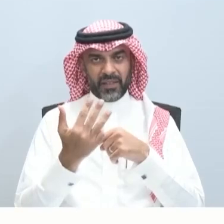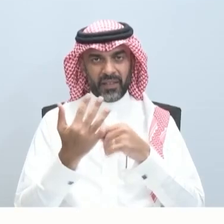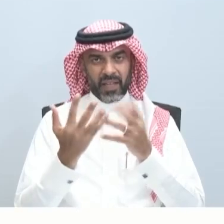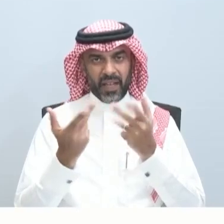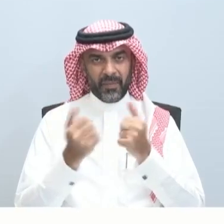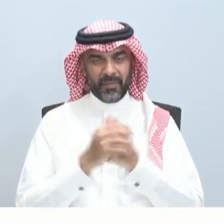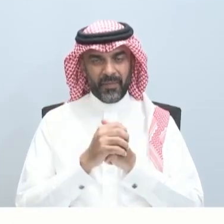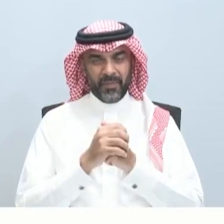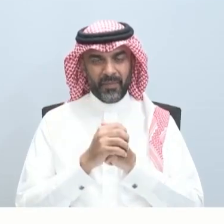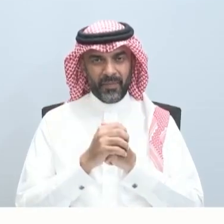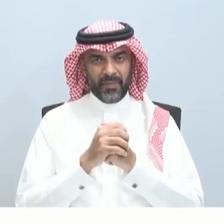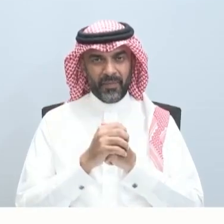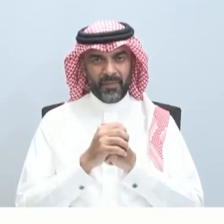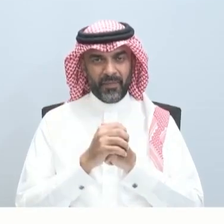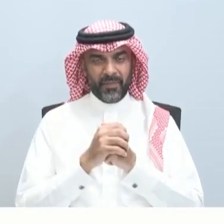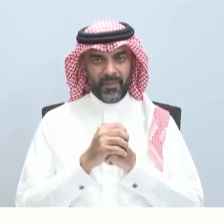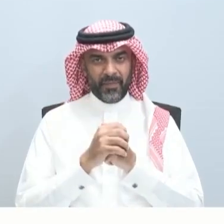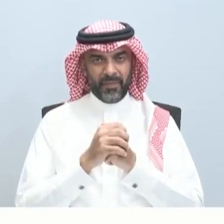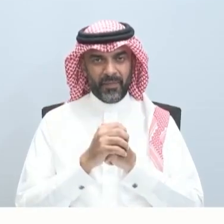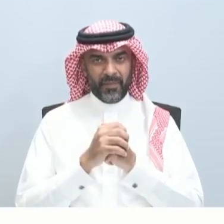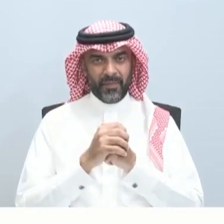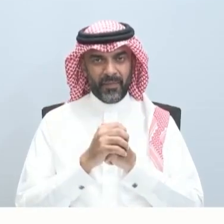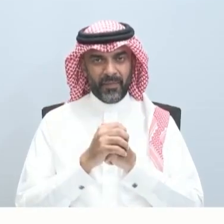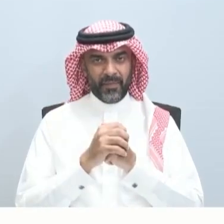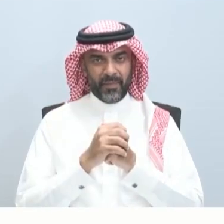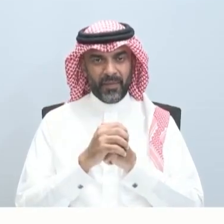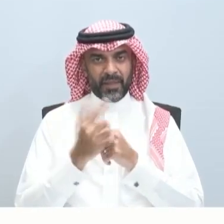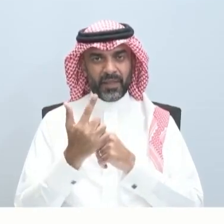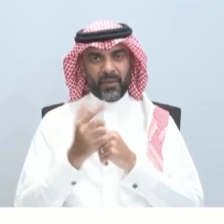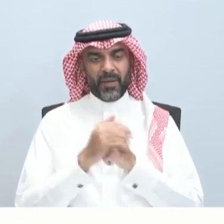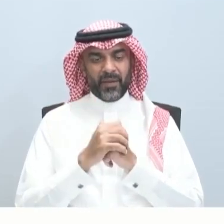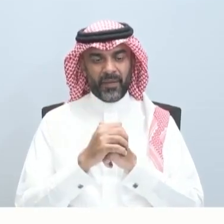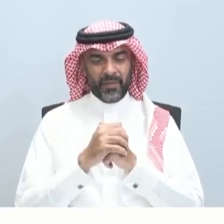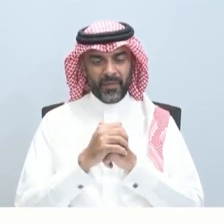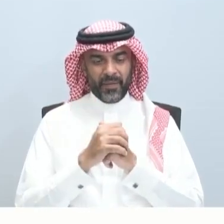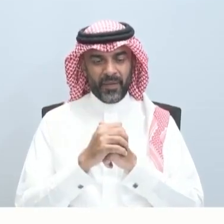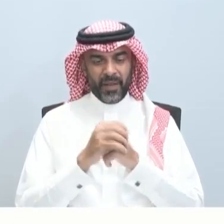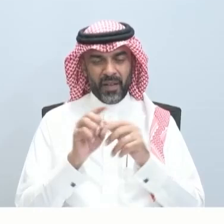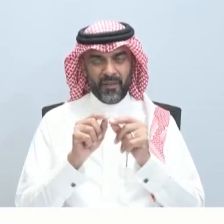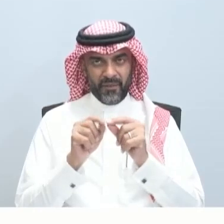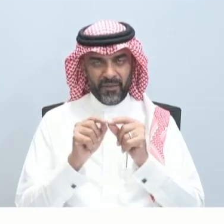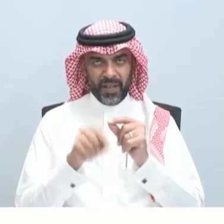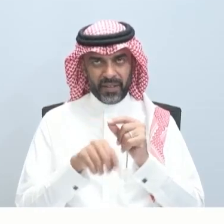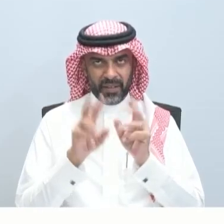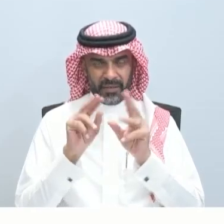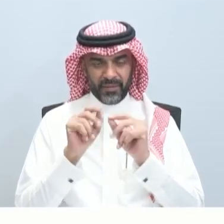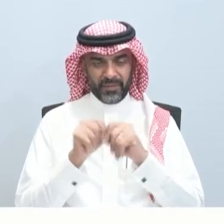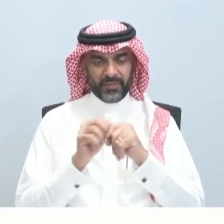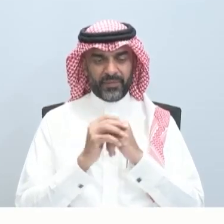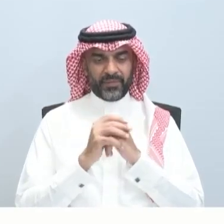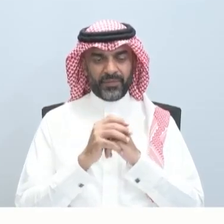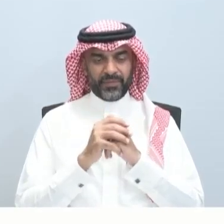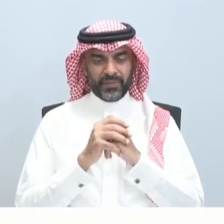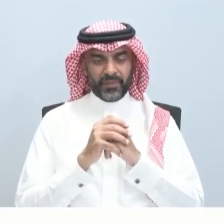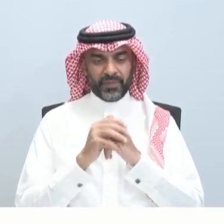كم يا ابطال مبدعين بارك الله فيكم سبعه الان يا مبدعين وصلنا للفاصله